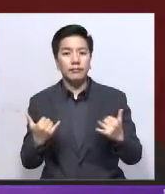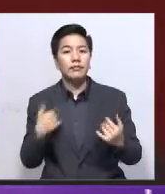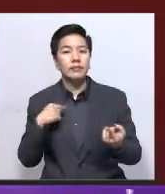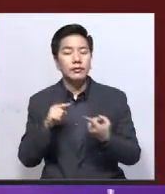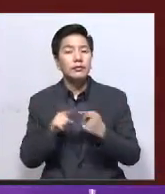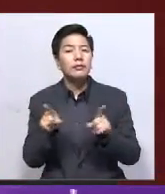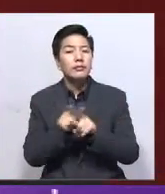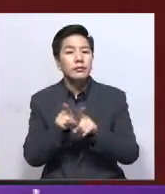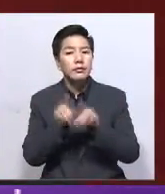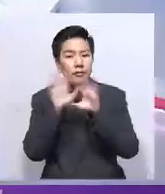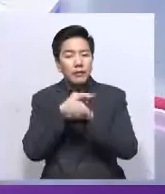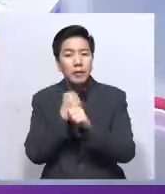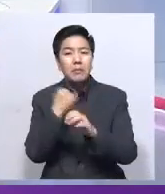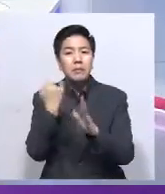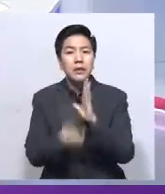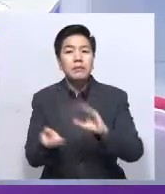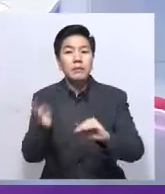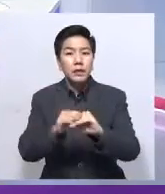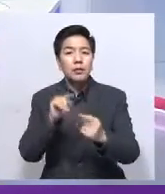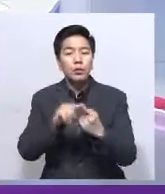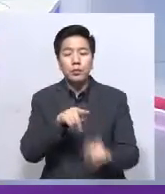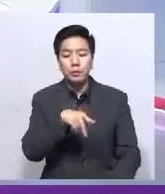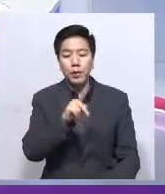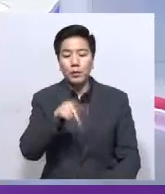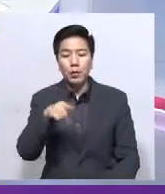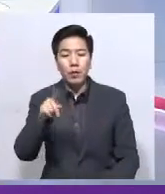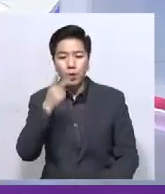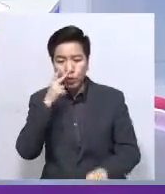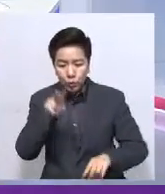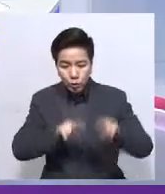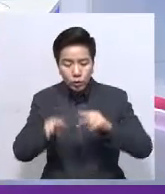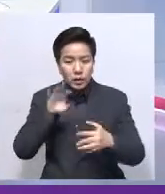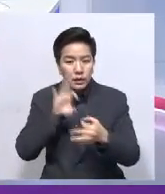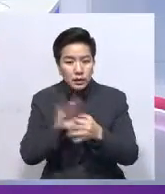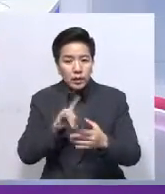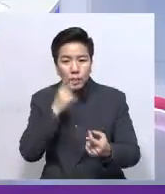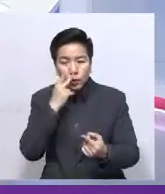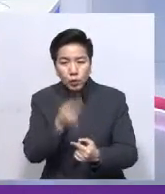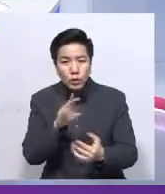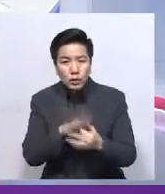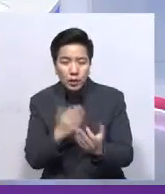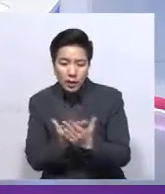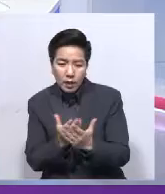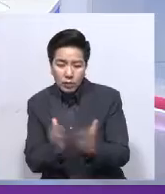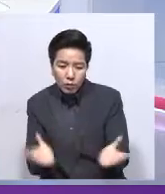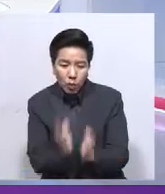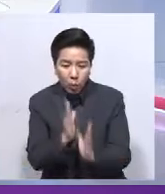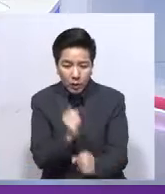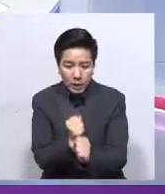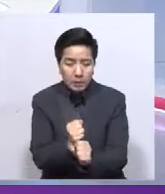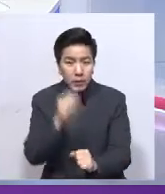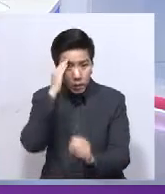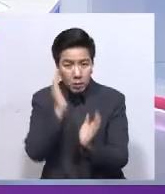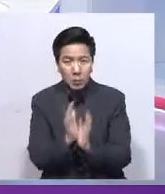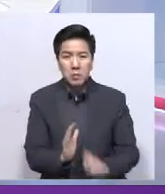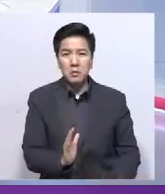ใดครับก็เป็นข้อหาเพิ่มนะครับเป็นเรื่องของปปป.เป็นผู้ดูแลนะครับเรื่องของไปสนับสนุนให้เจ้าหน้าที่เนี่ยปฏิบัติ